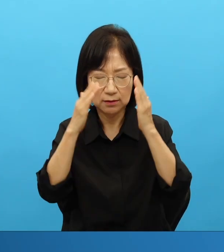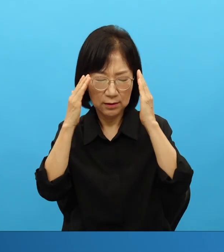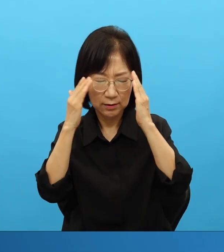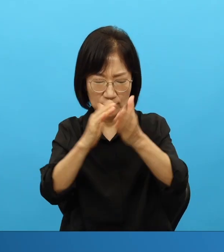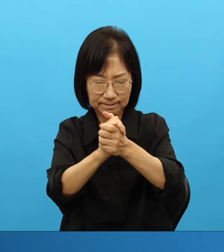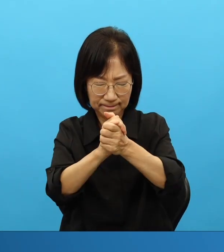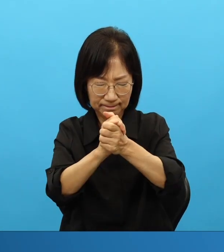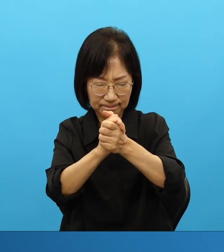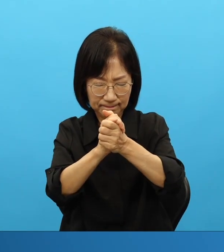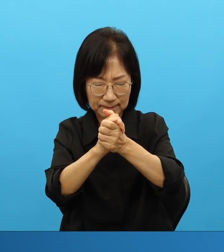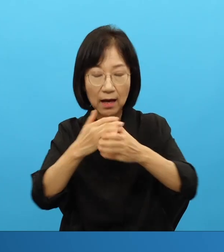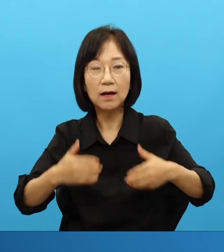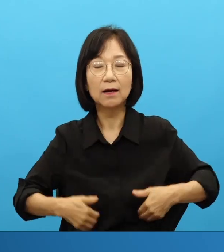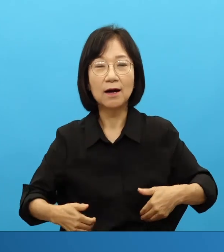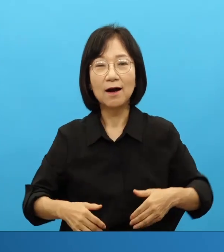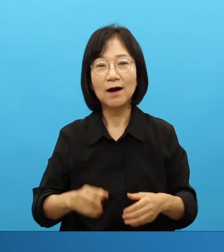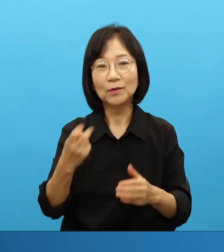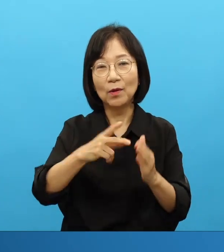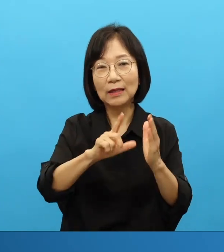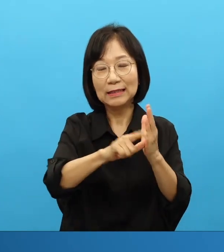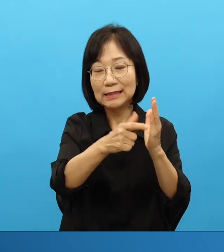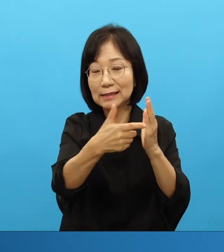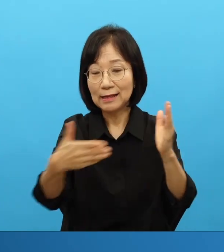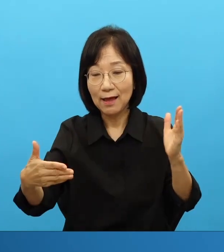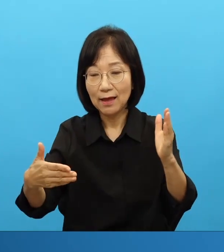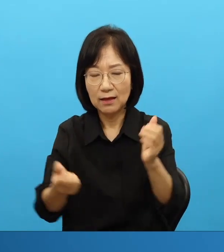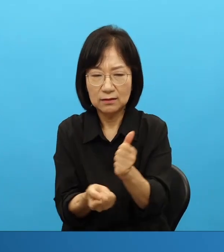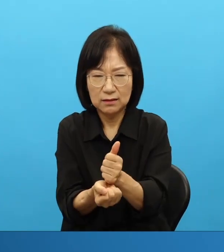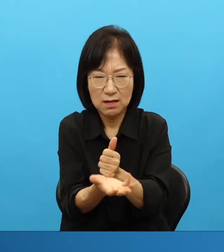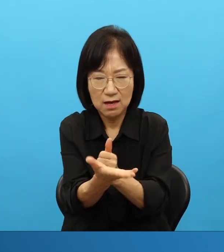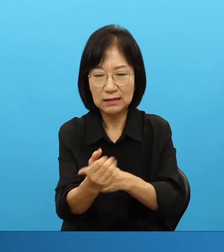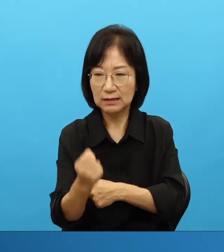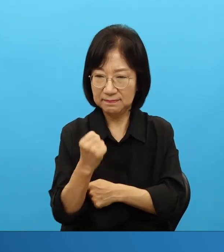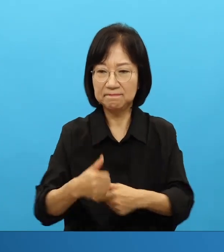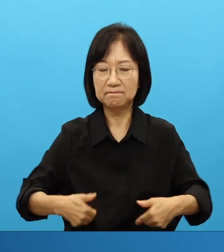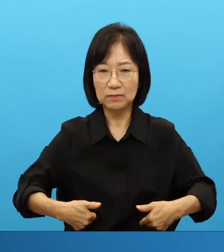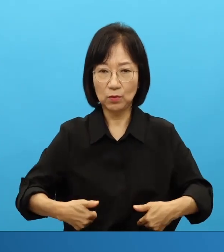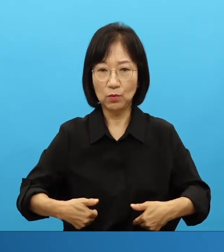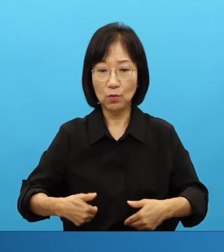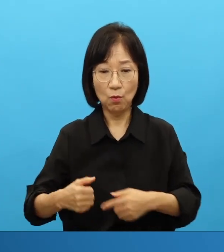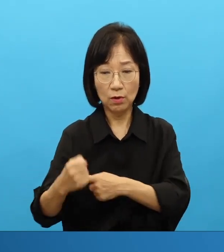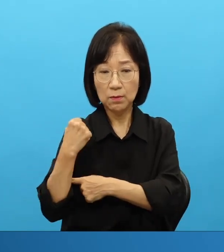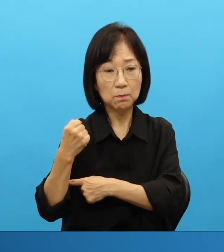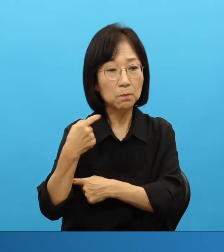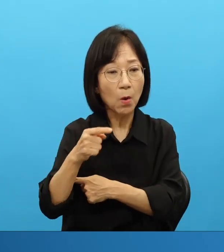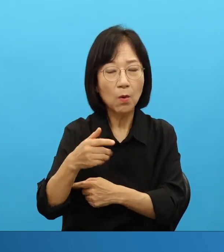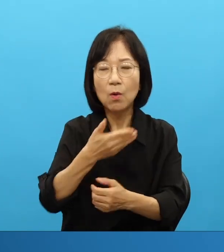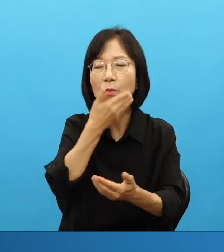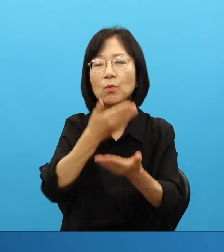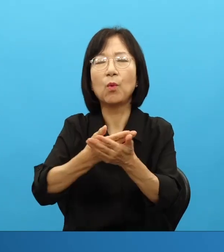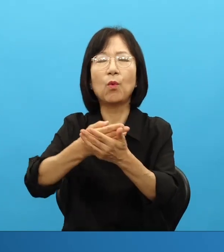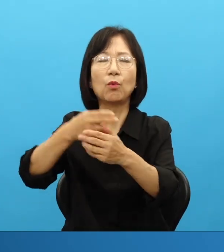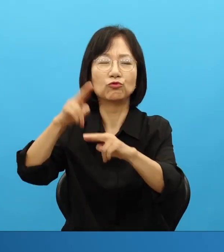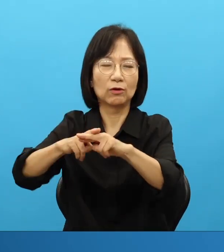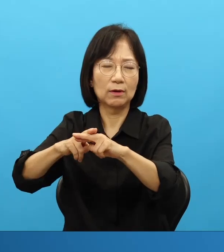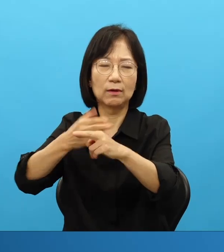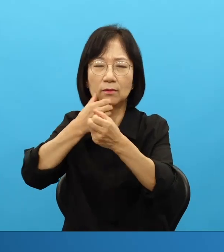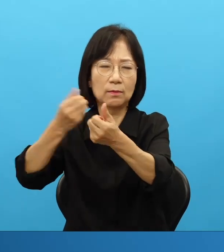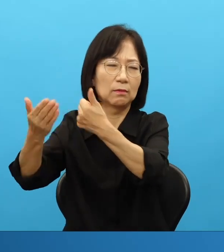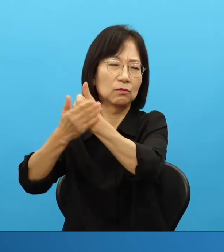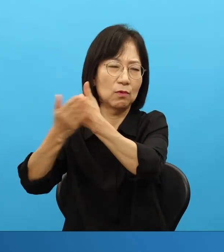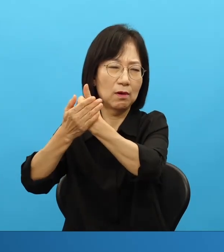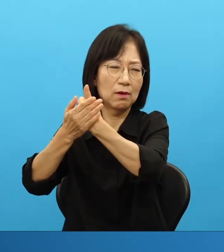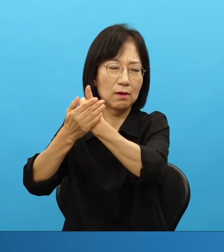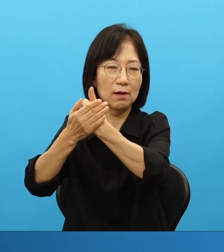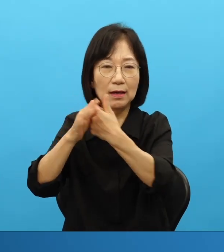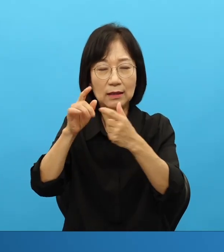강의입니다. 시대를 움직이는 힘이 필요한데 그 힘이 보좌의 배경이다. 이걸 보고 영원이라고